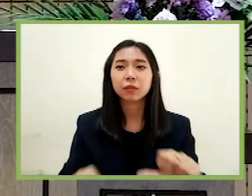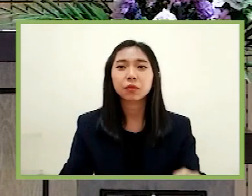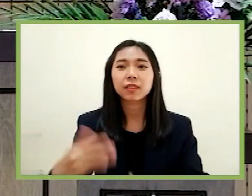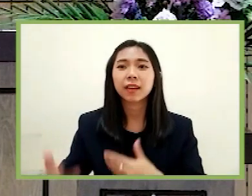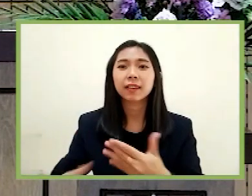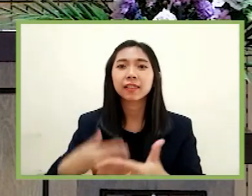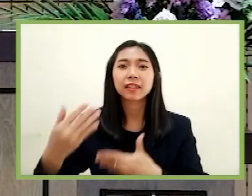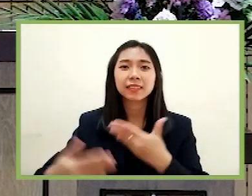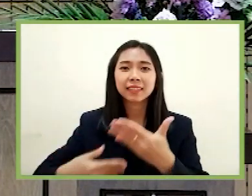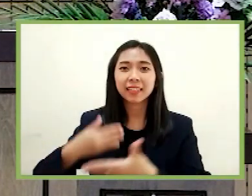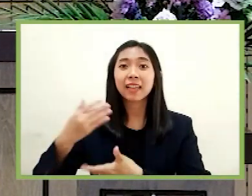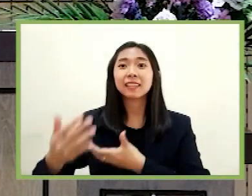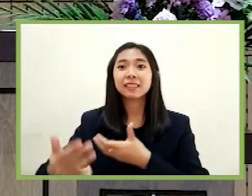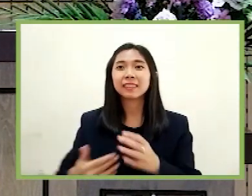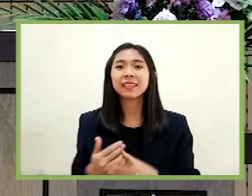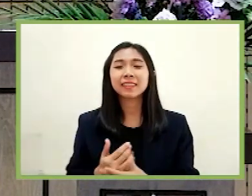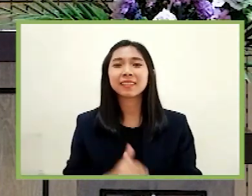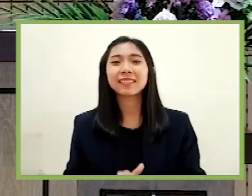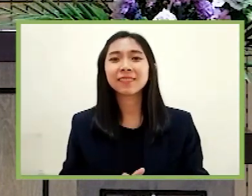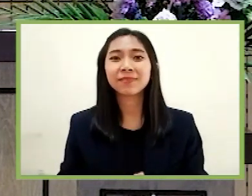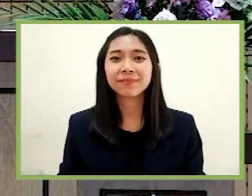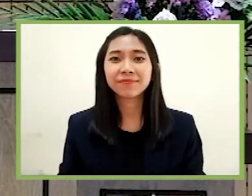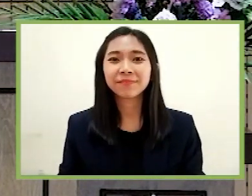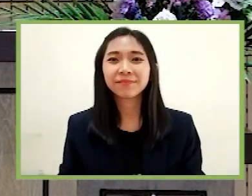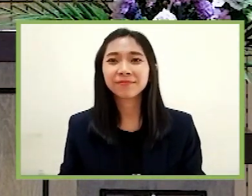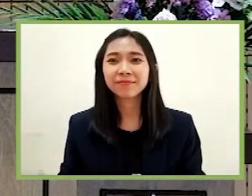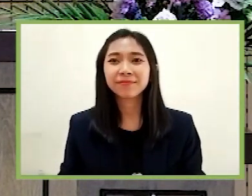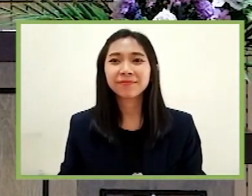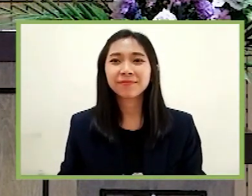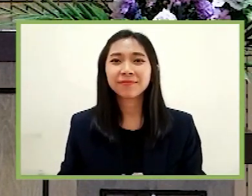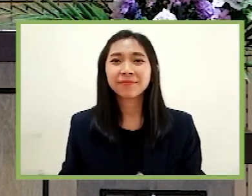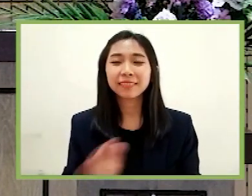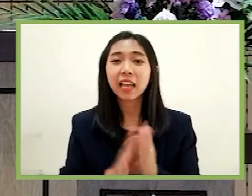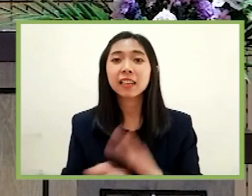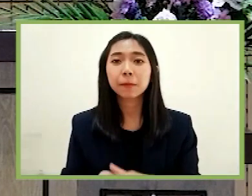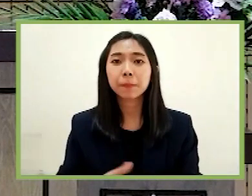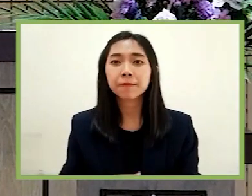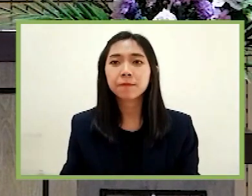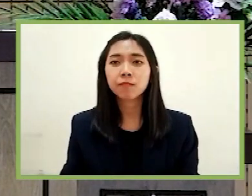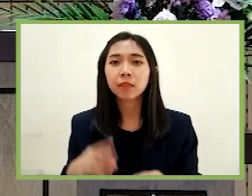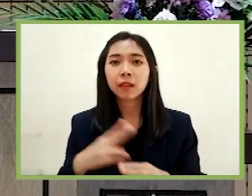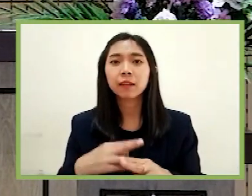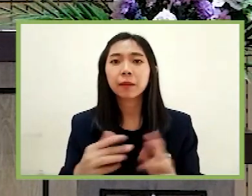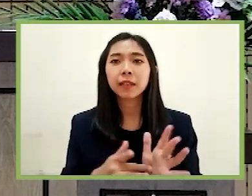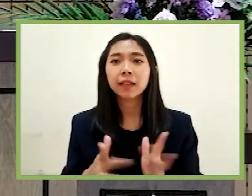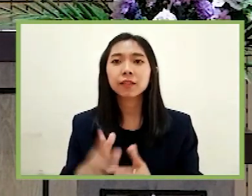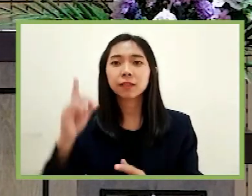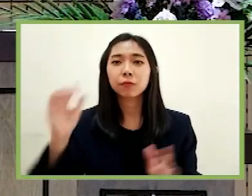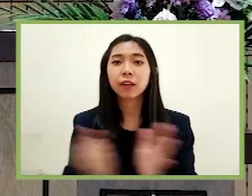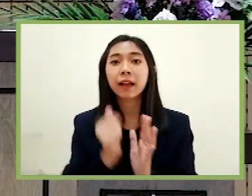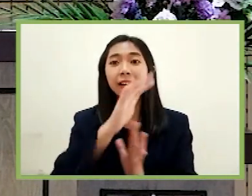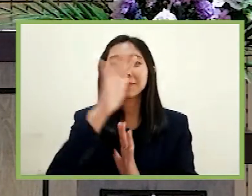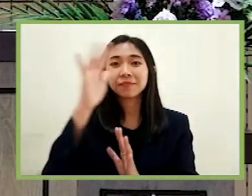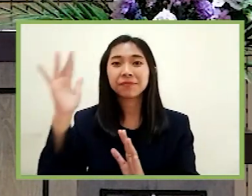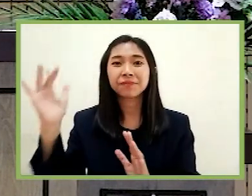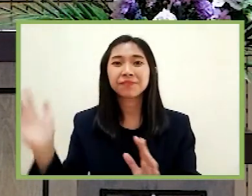generasi ke generasi hanya dengan demikian nama Kristus dimuliakan